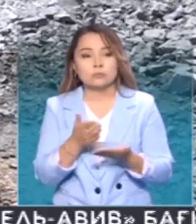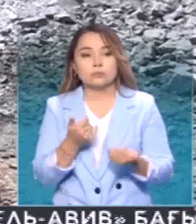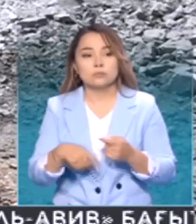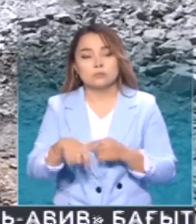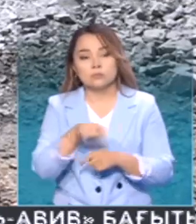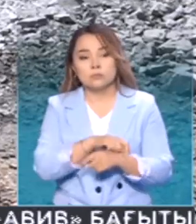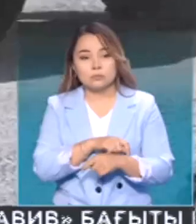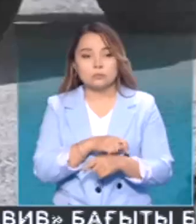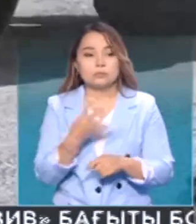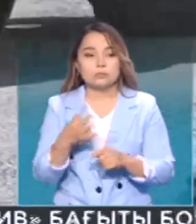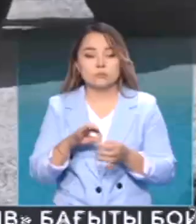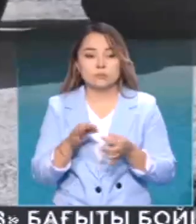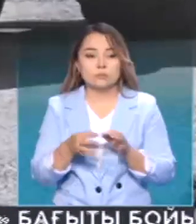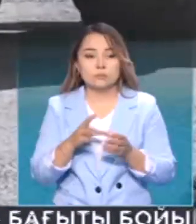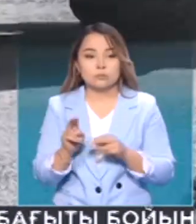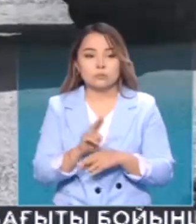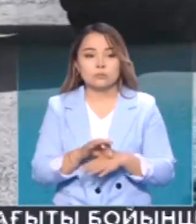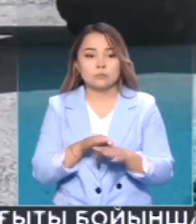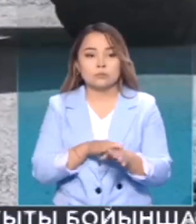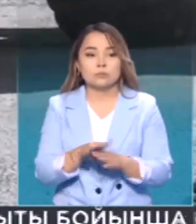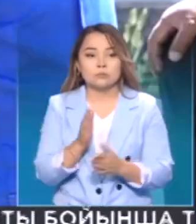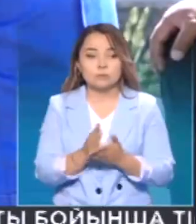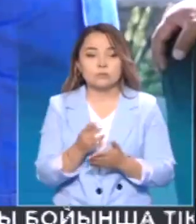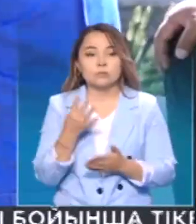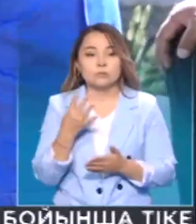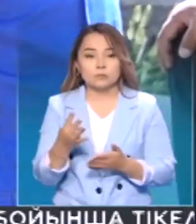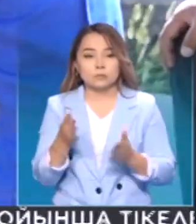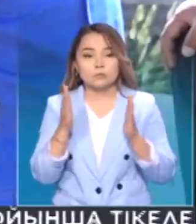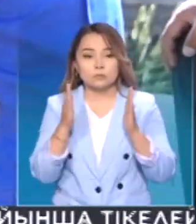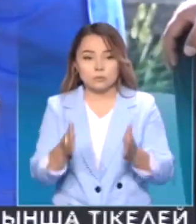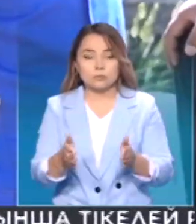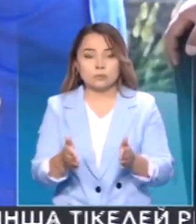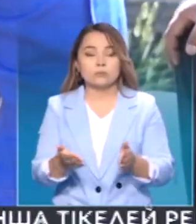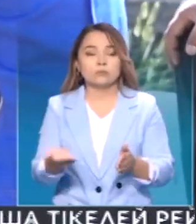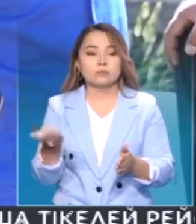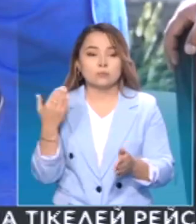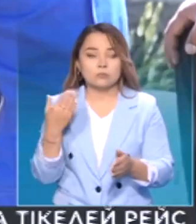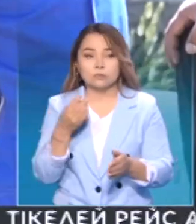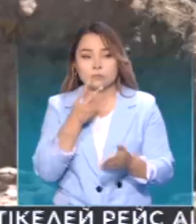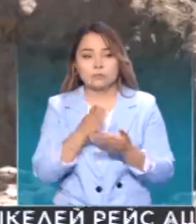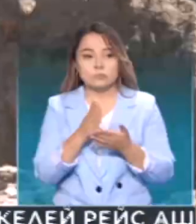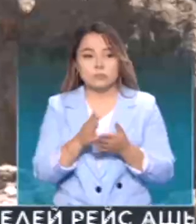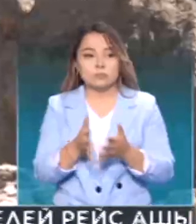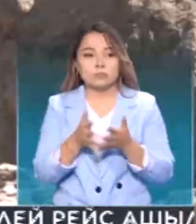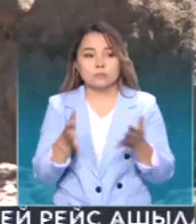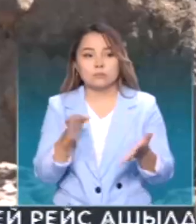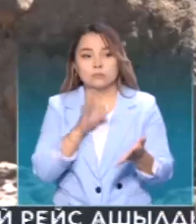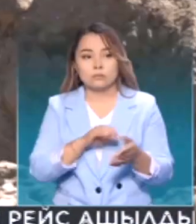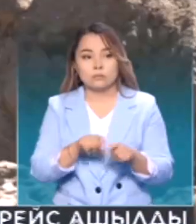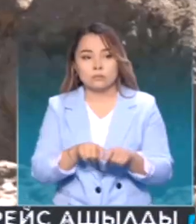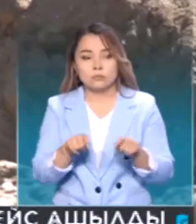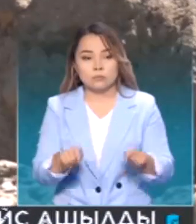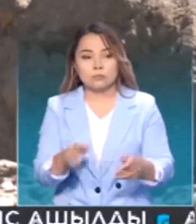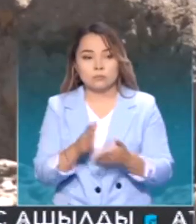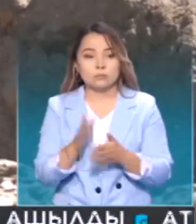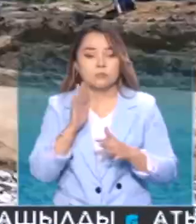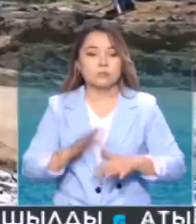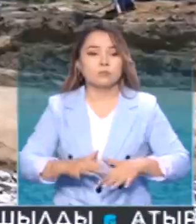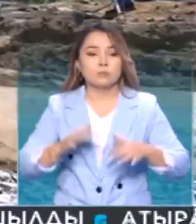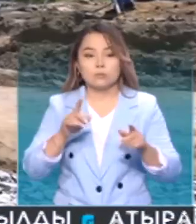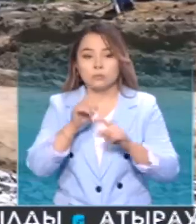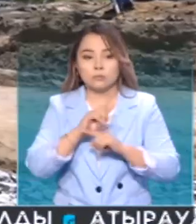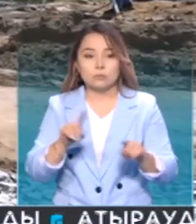4 шақырым жолға күрделі жөндеу жасалуда. 4 жолақты бұрынғыдан анағұрлым кең болады. Ең бастысы жолды бұрынғыдай су баспайды.